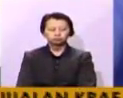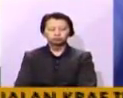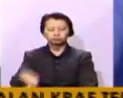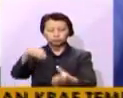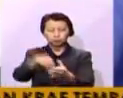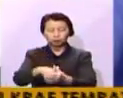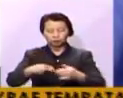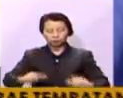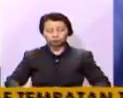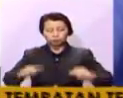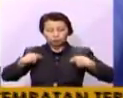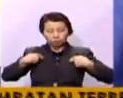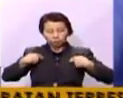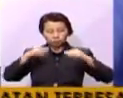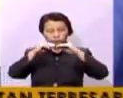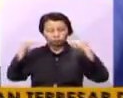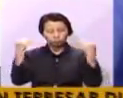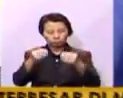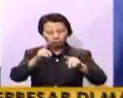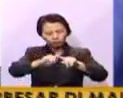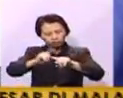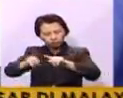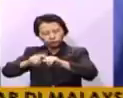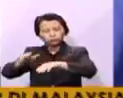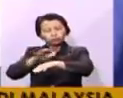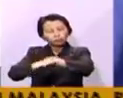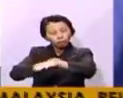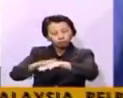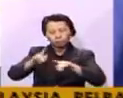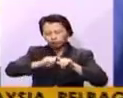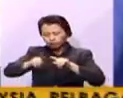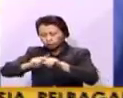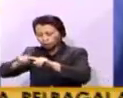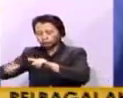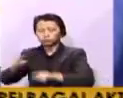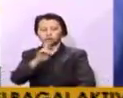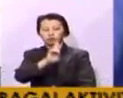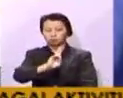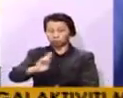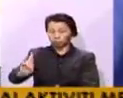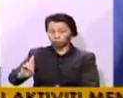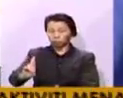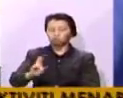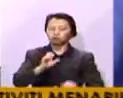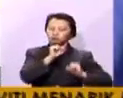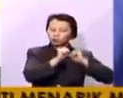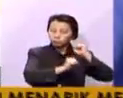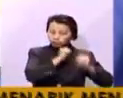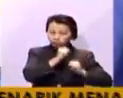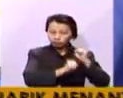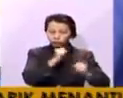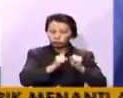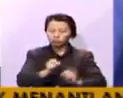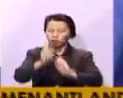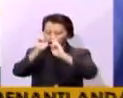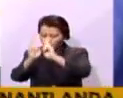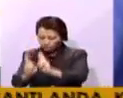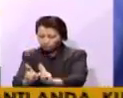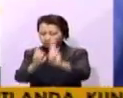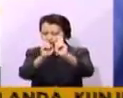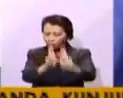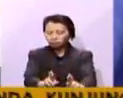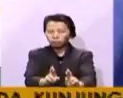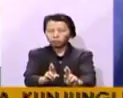Dalam kehidupan masyarakat berbilang kaum dan agama, sikap hormat